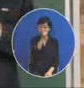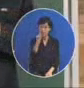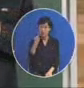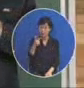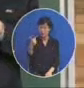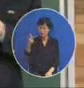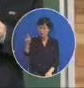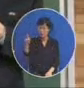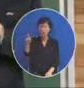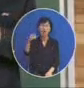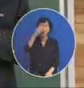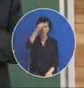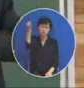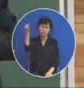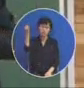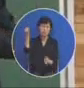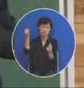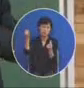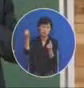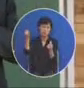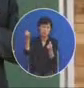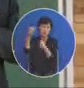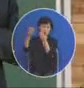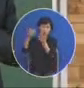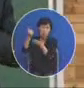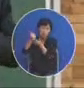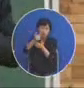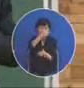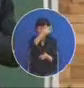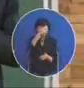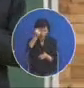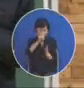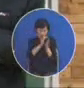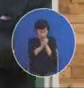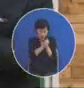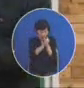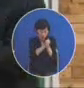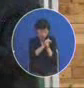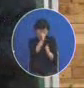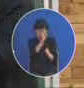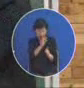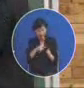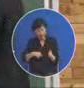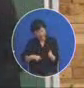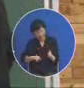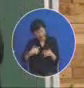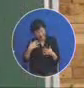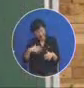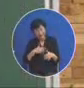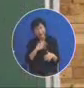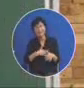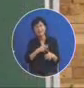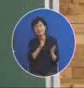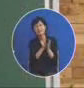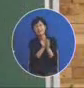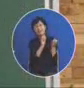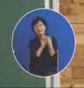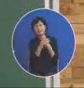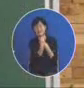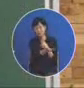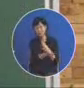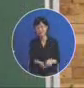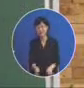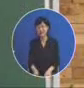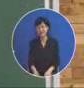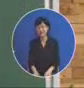하나님은 할머니인데 약한지 할머니 기도를 많이 들었었어요. Now, God, he answered so many prayer topics of